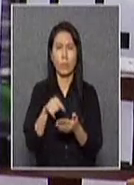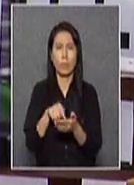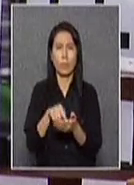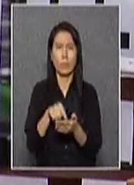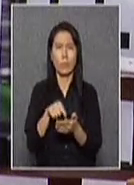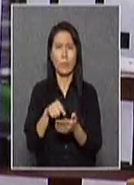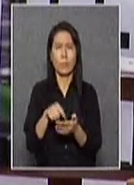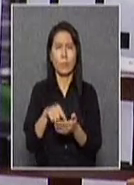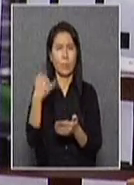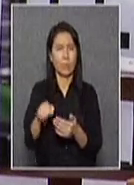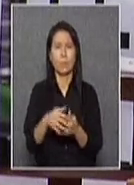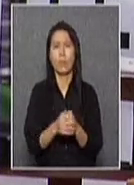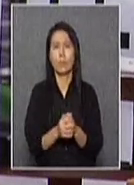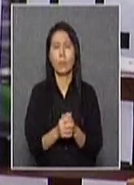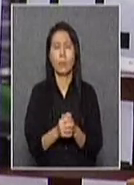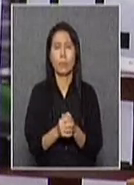撳唔到。